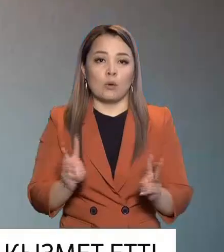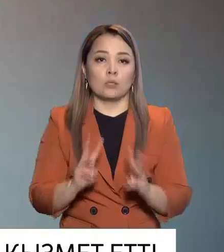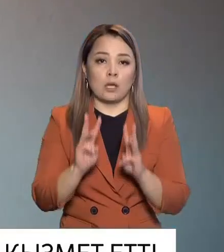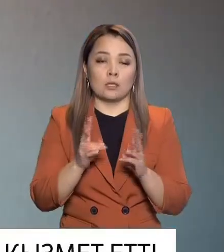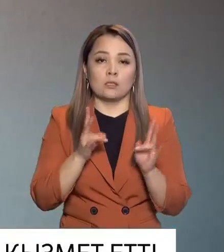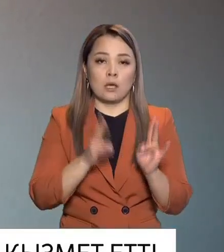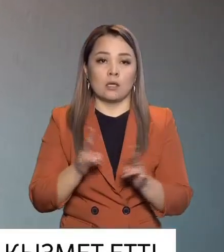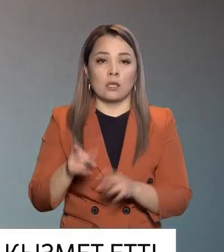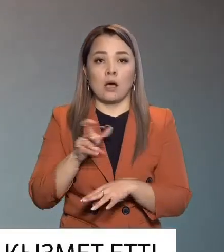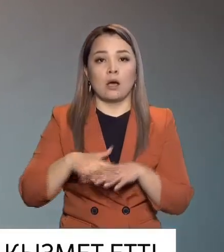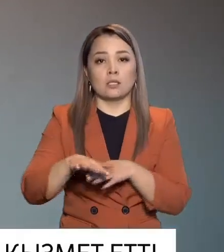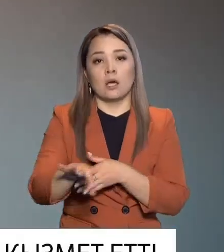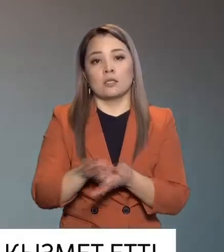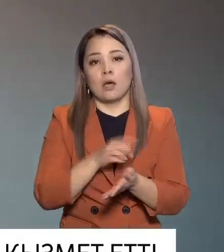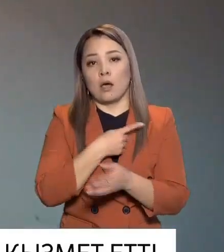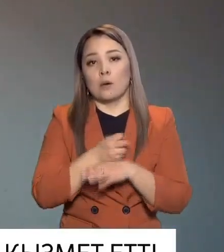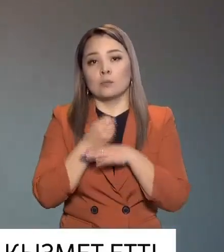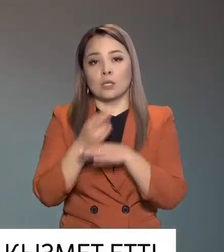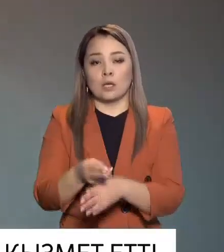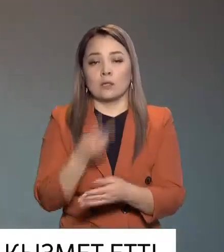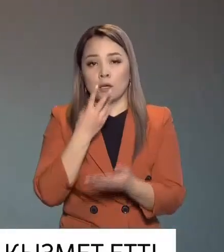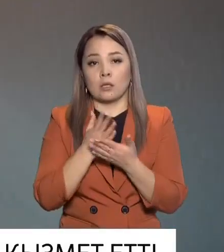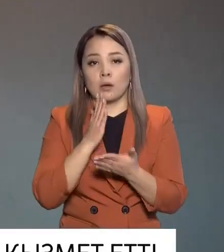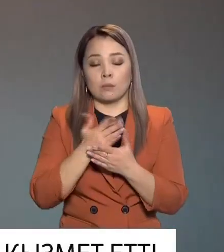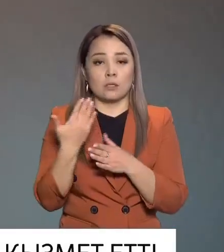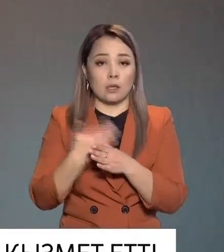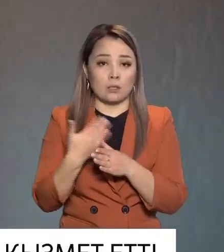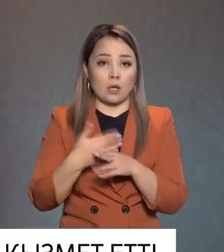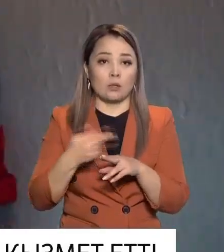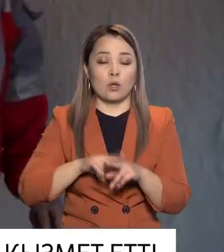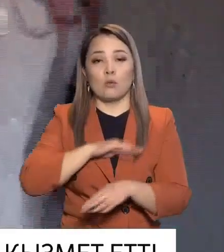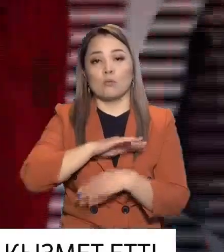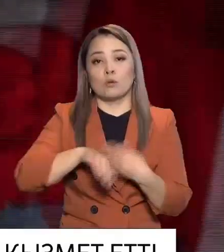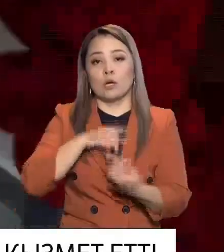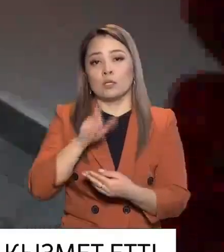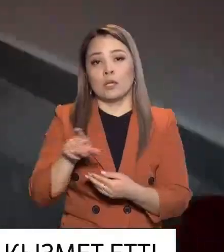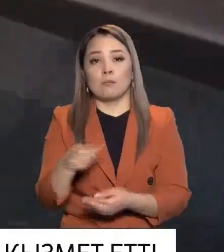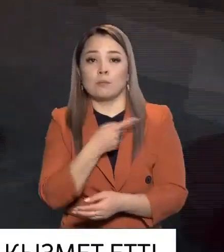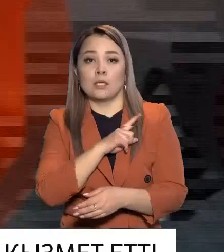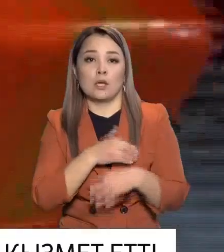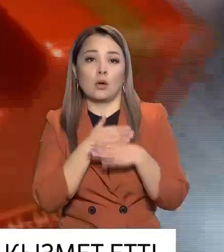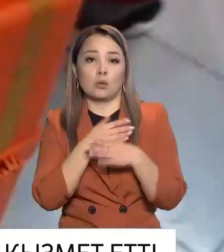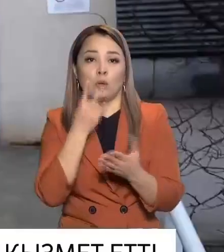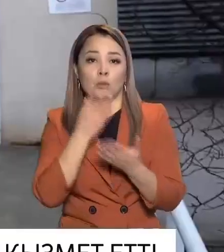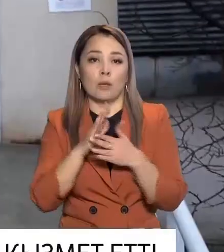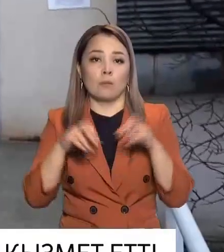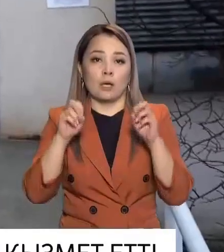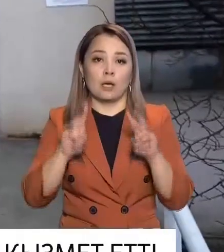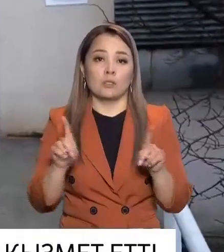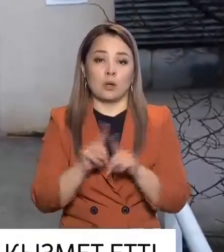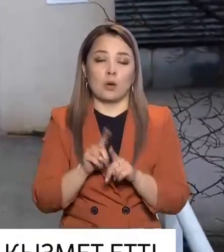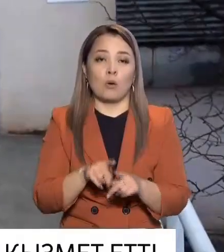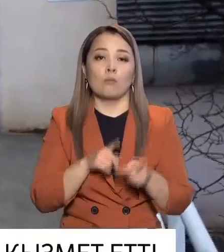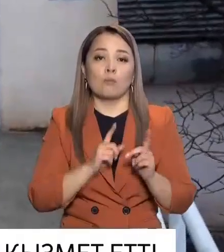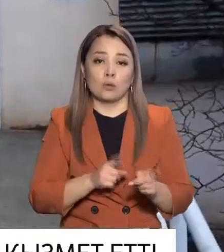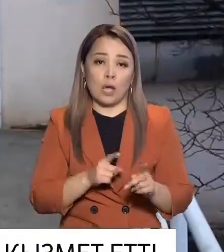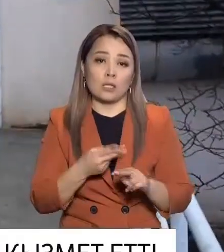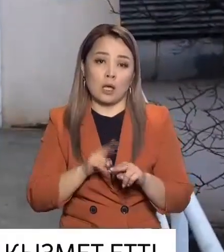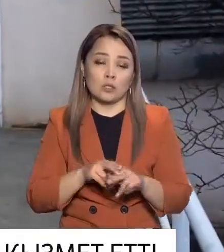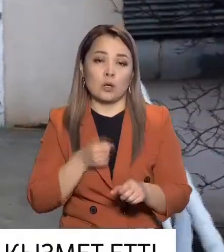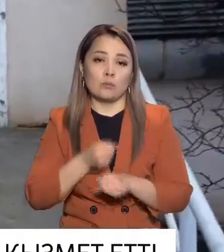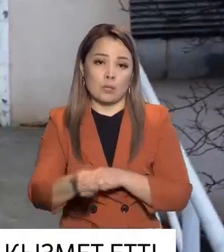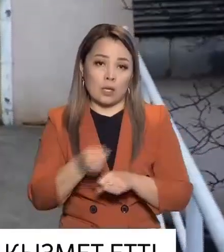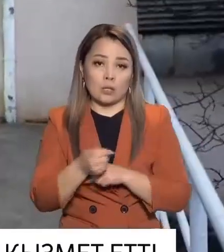жарақат алған талай адам дер кезінде ауруханаға жеткізілді. Алайда бүлікшілер медициналық көмек көрсеткен мамандарды да қорқытып, күш